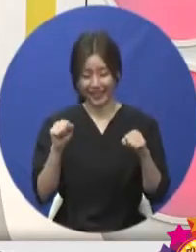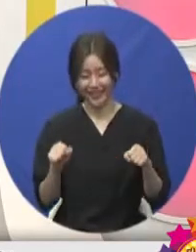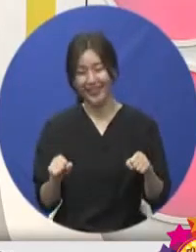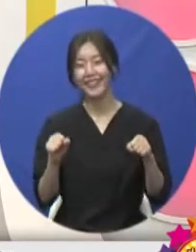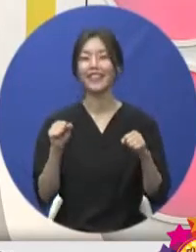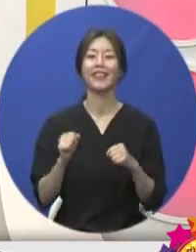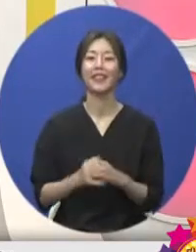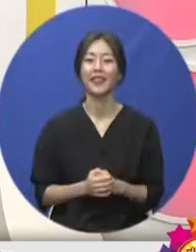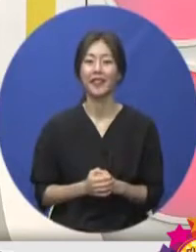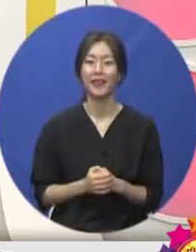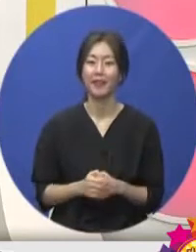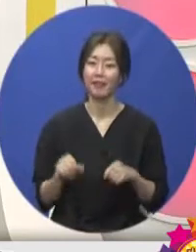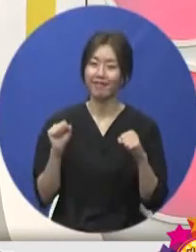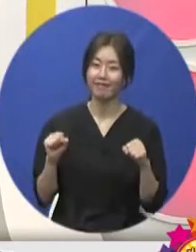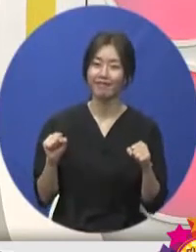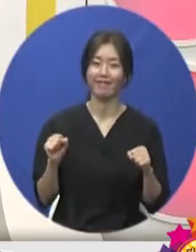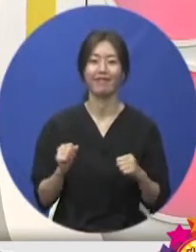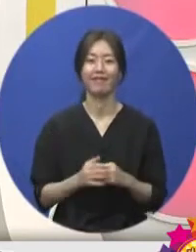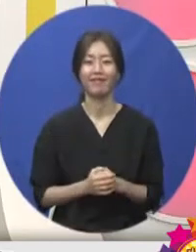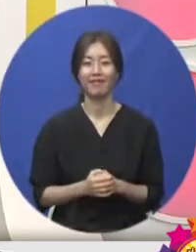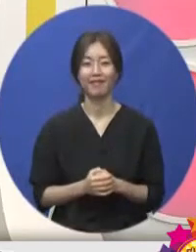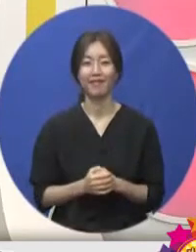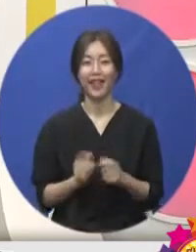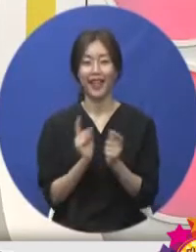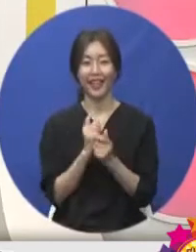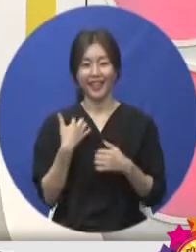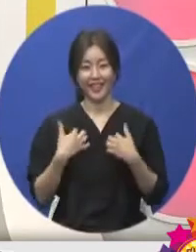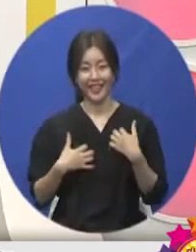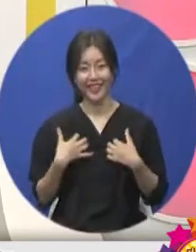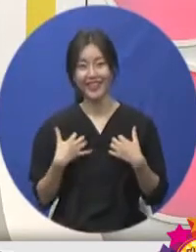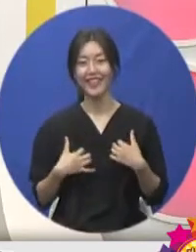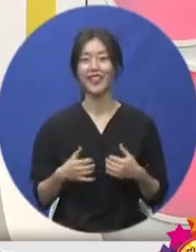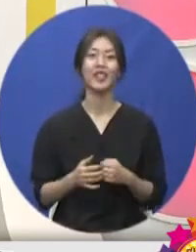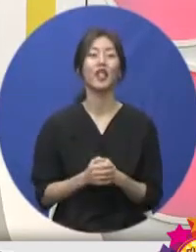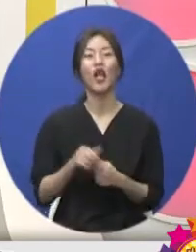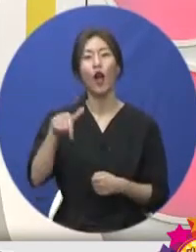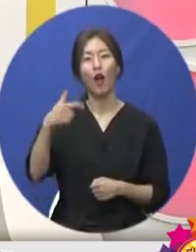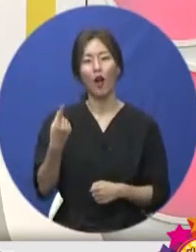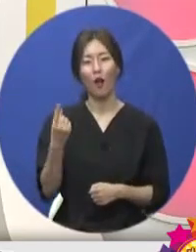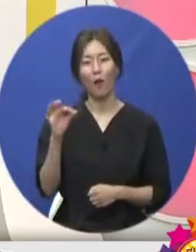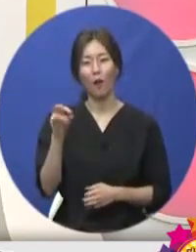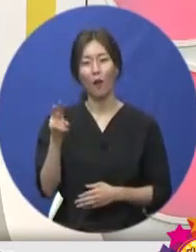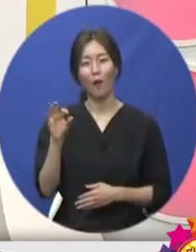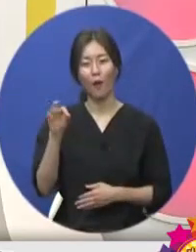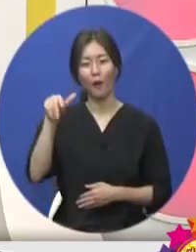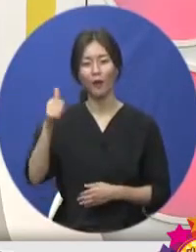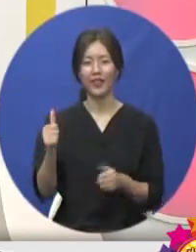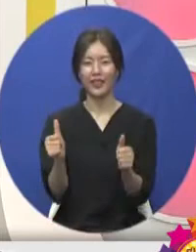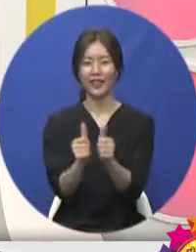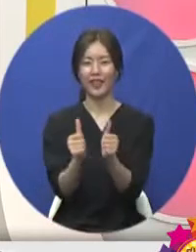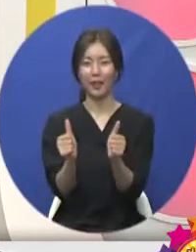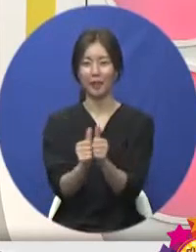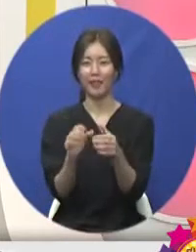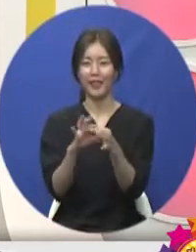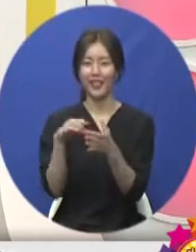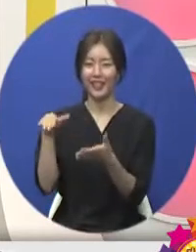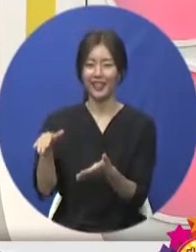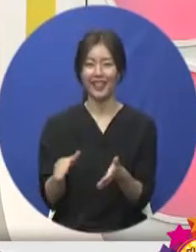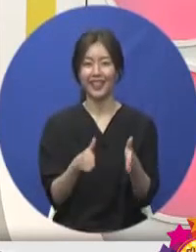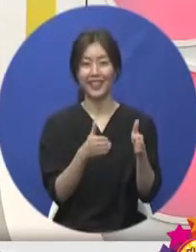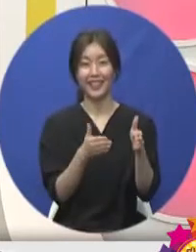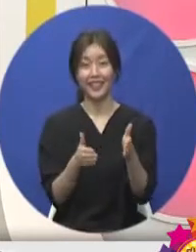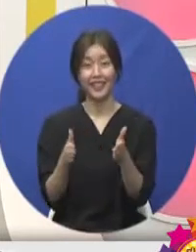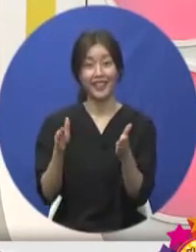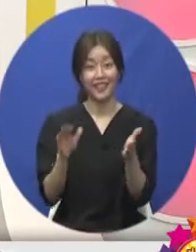안녕하세요. 예, 안녕하세요. 예, 반갑습니다. 아버님, 고영준의 남자의 길을 예. 부르신다고 예. 하셨는데